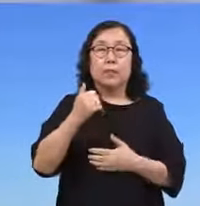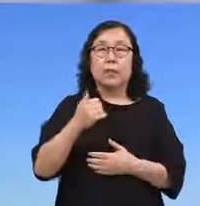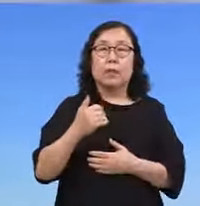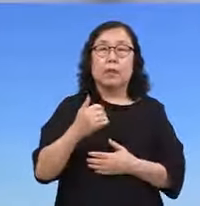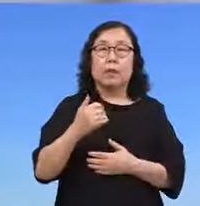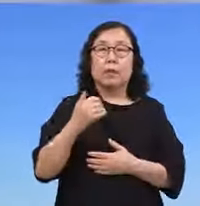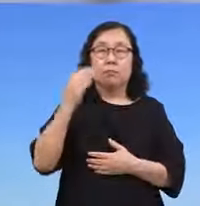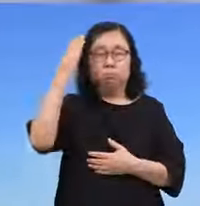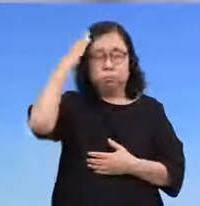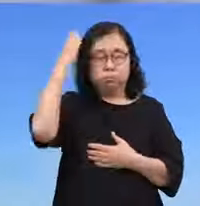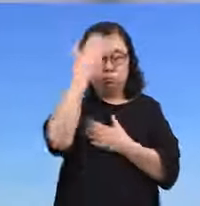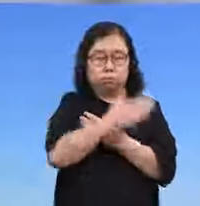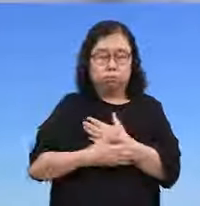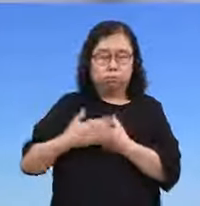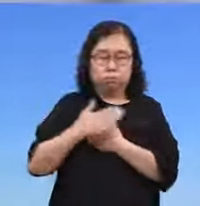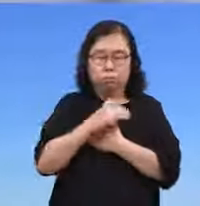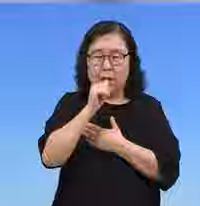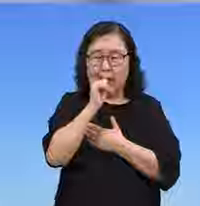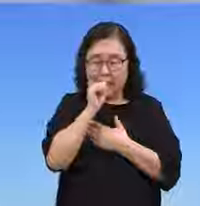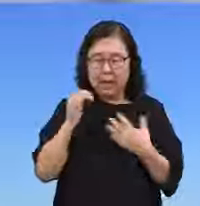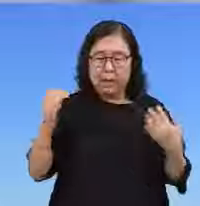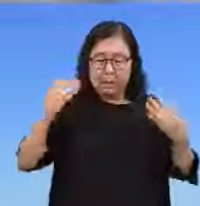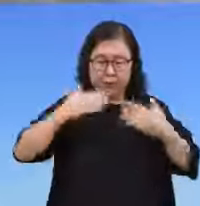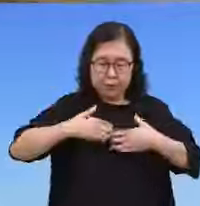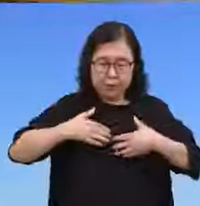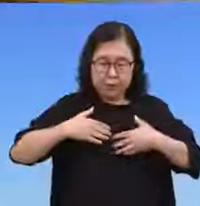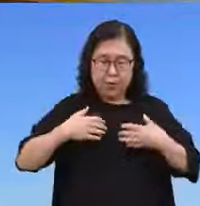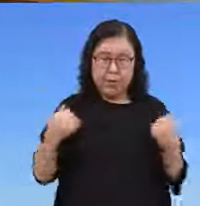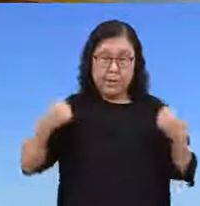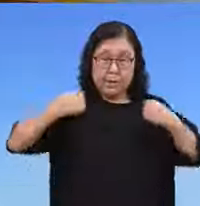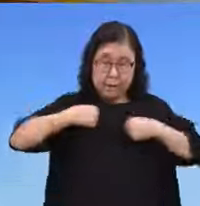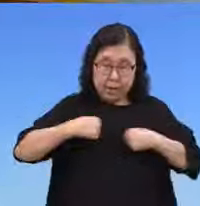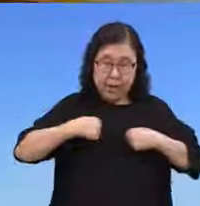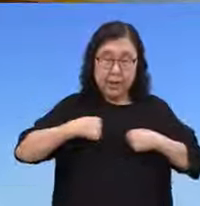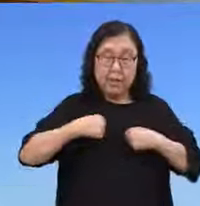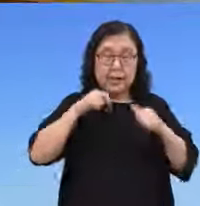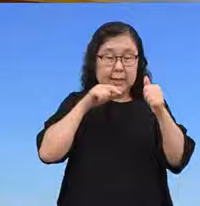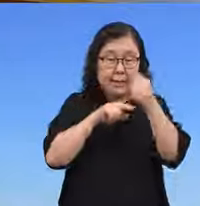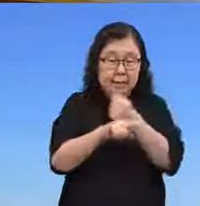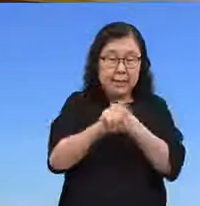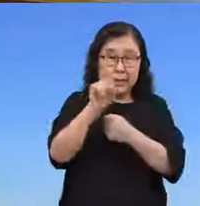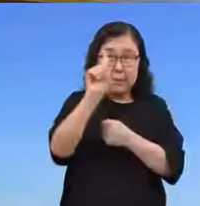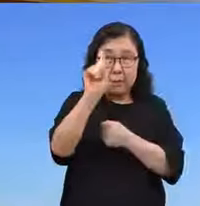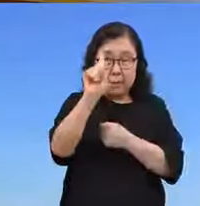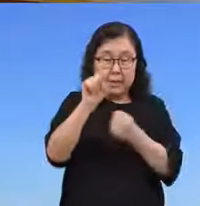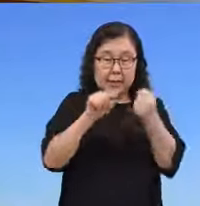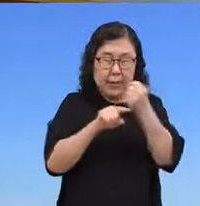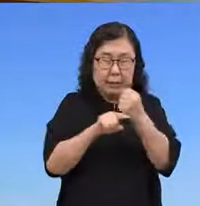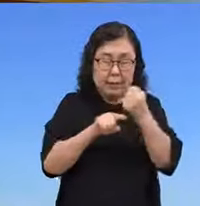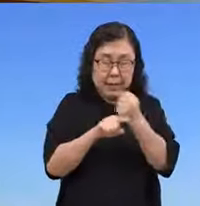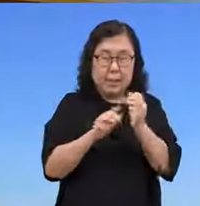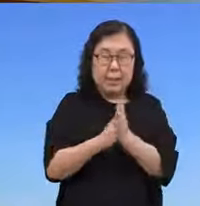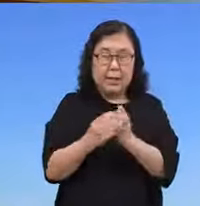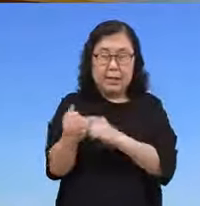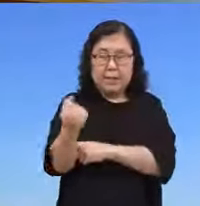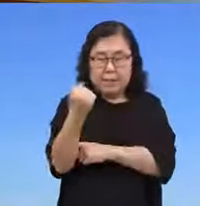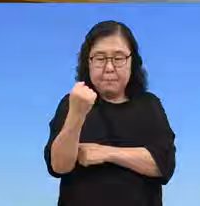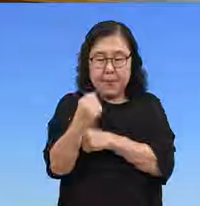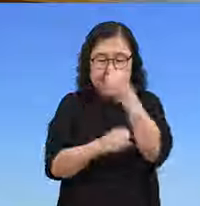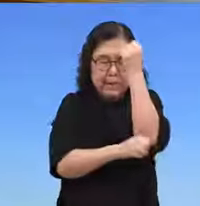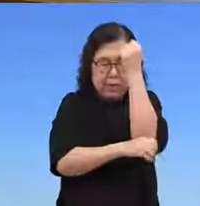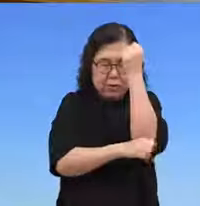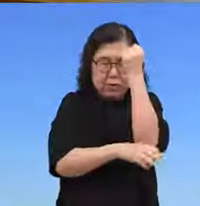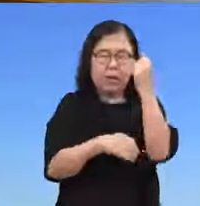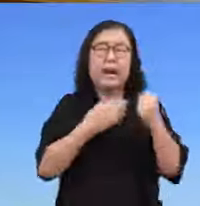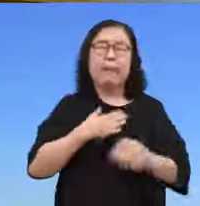입는다는 의미 두 가지 중에 첫 번째 의미가 뭐냐? 힘의 근원을 안다는 뜻입니다. 힘의